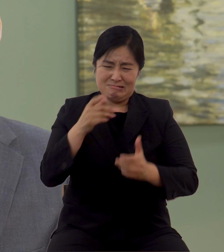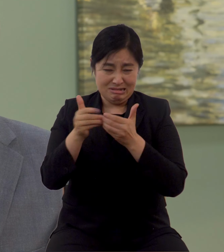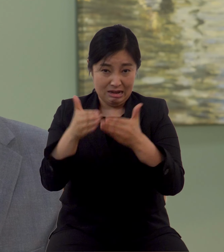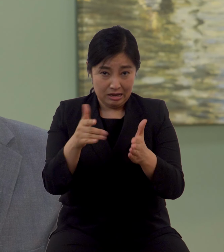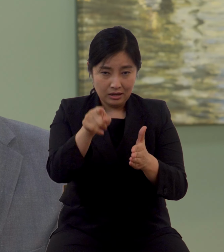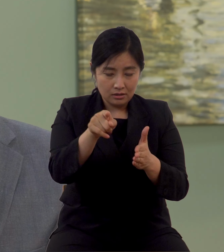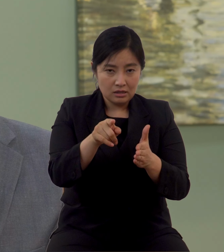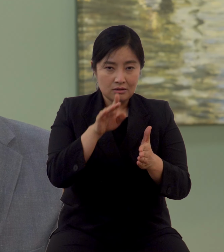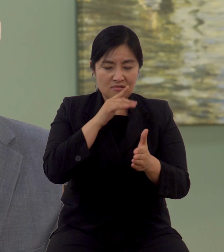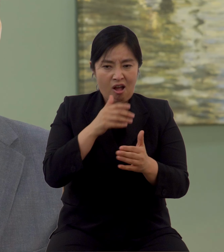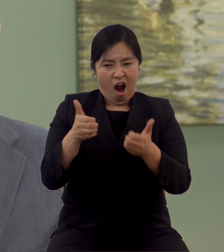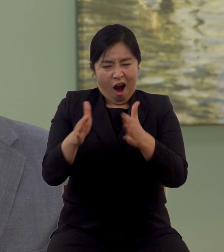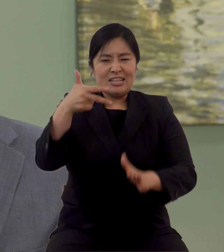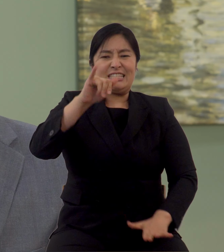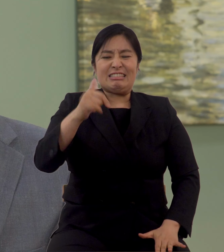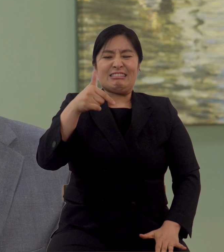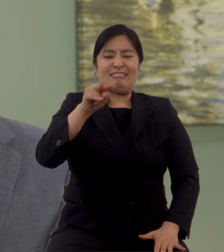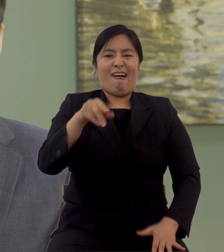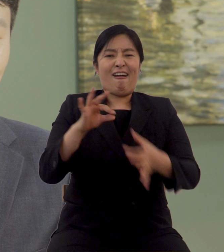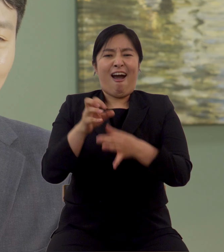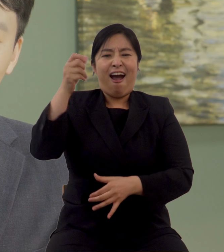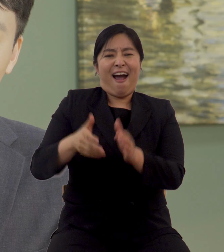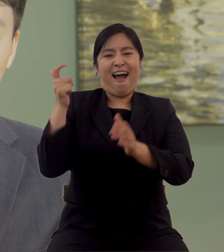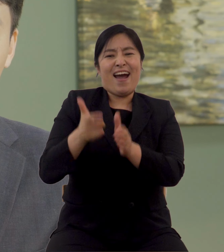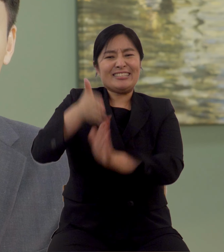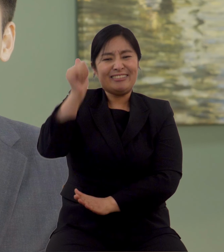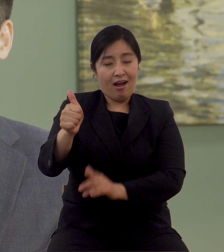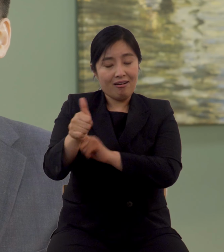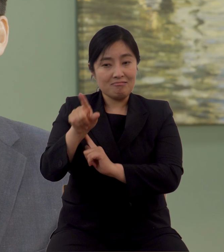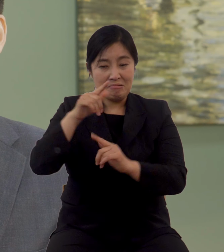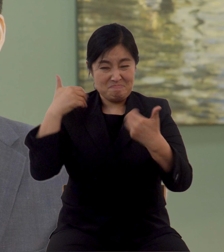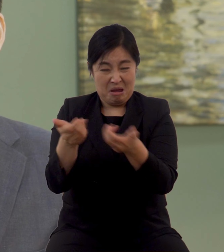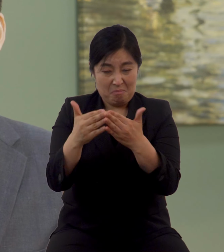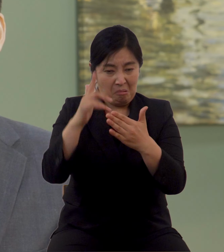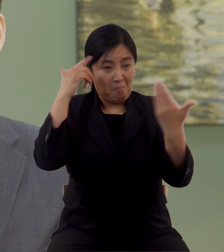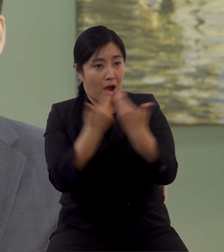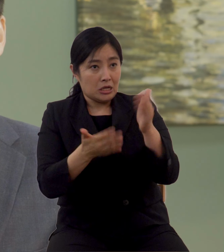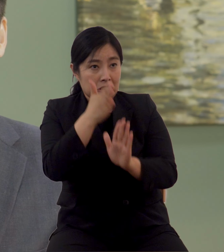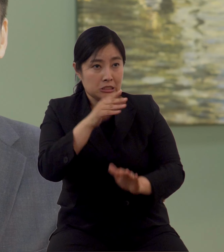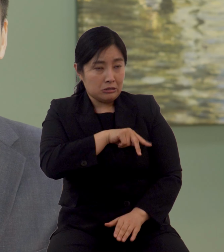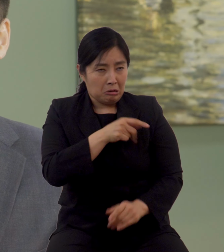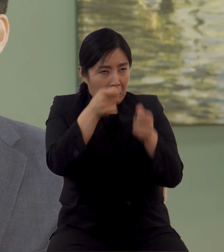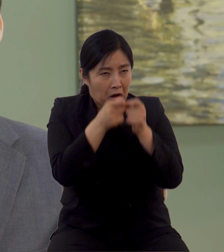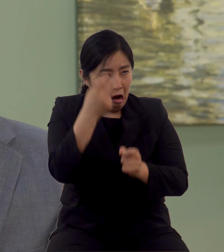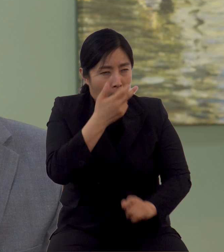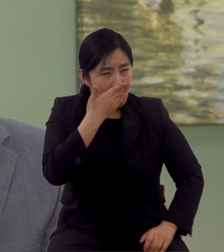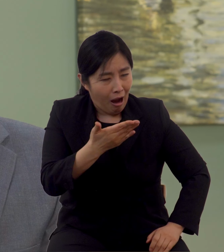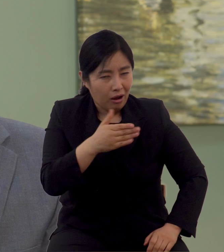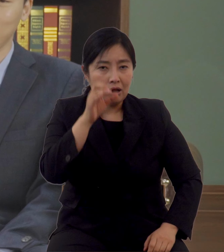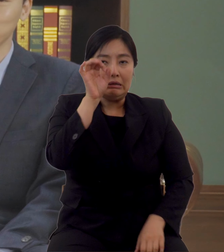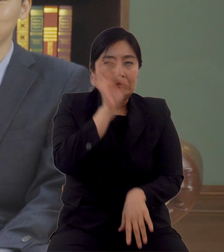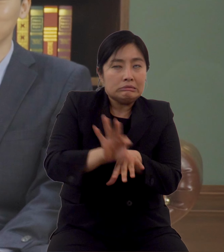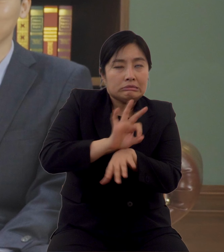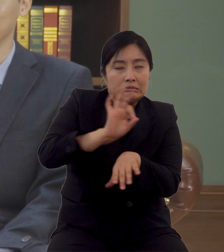강경한 발언, 저는 진격의 강기정이라고 부르는데 이 진격의 강기정에 맞서서 시의원들이 도대체 얼마나 꼼꼼히 예산을